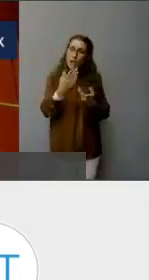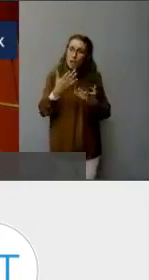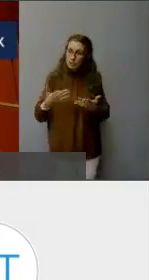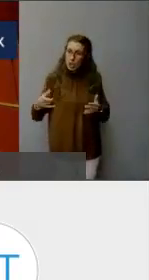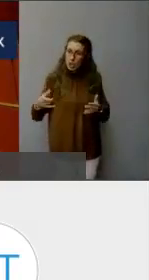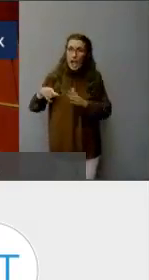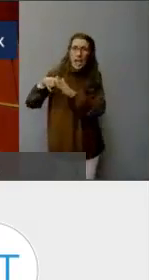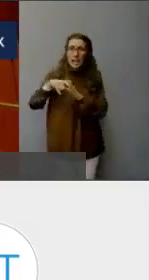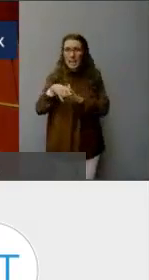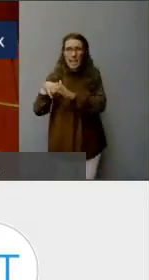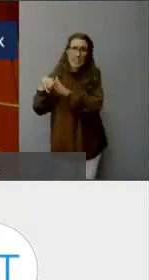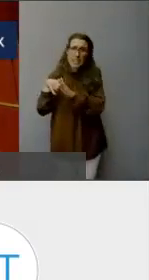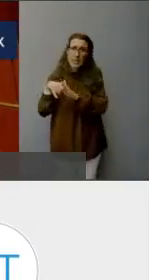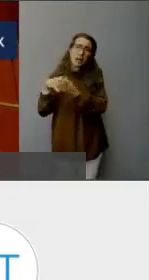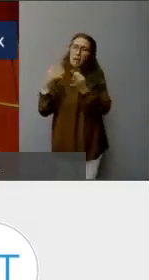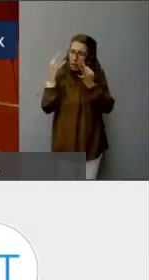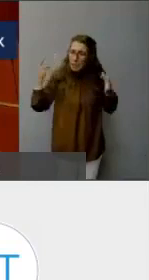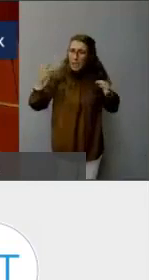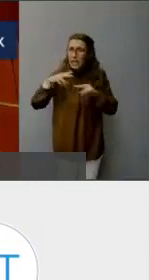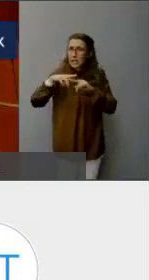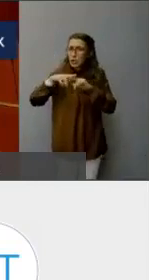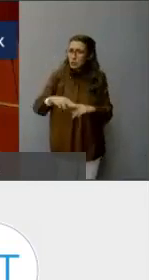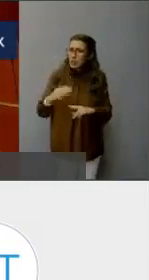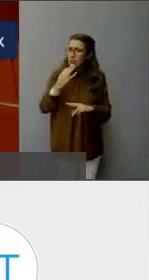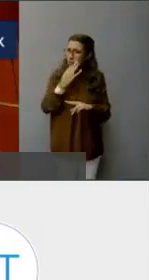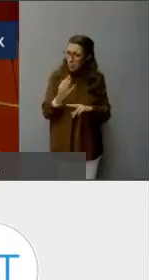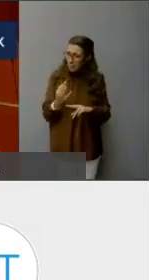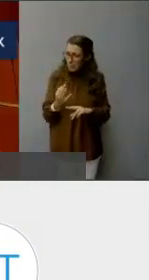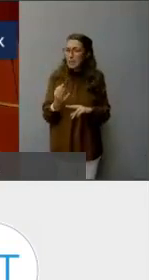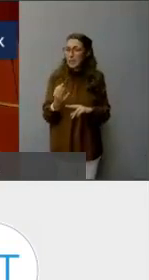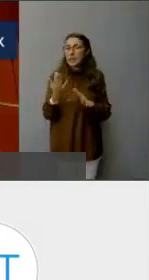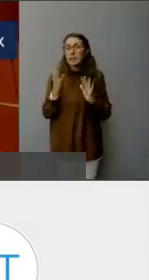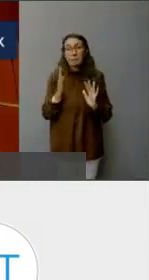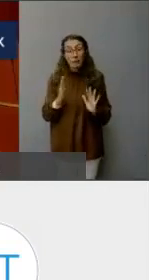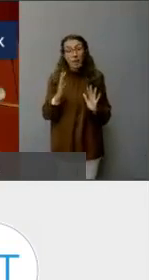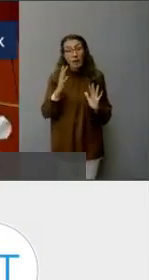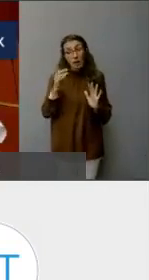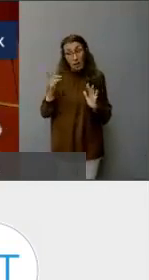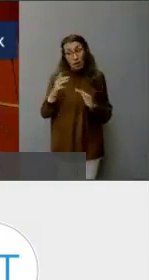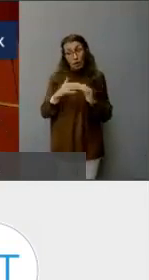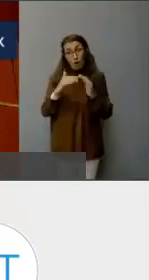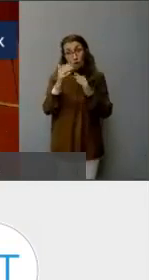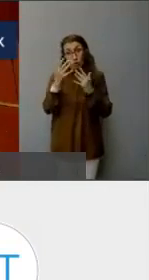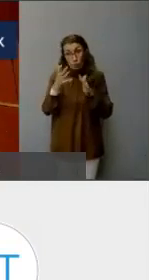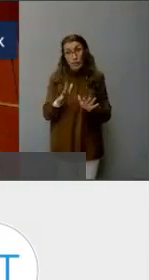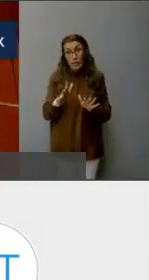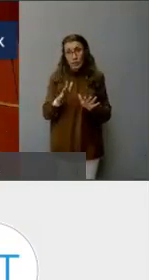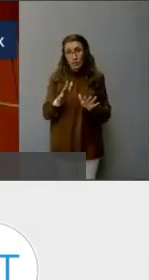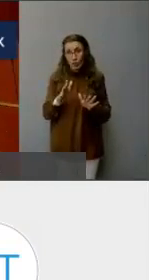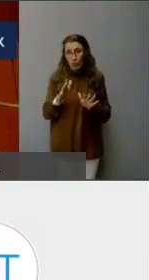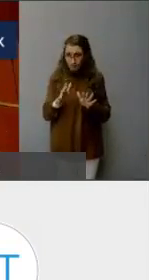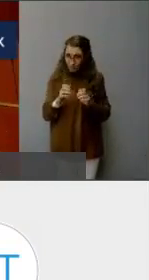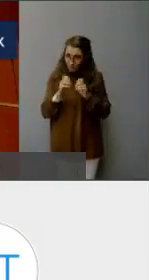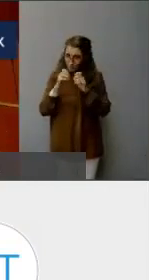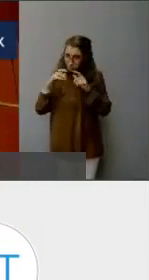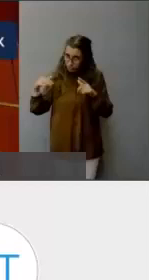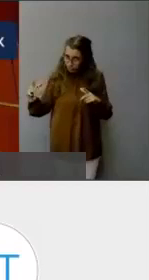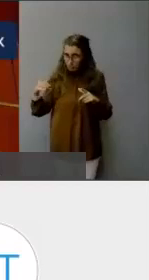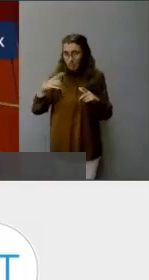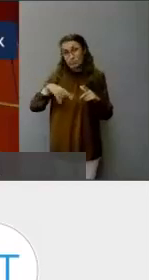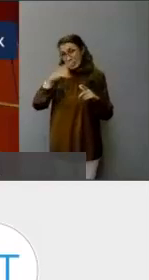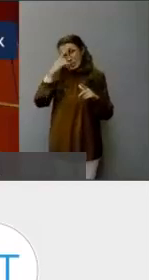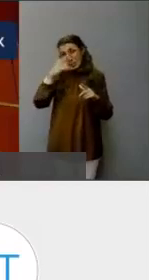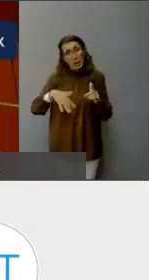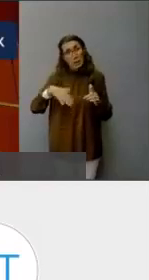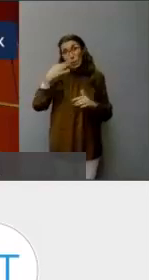conserva quindi ma ha già costruito ha già costruito e molto in città e la qualità